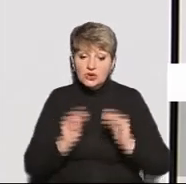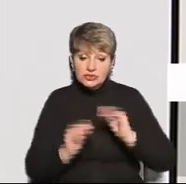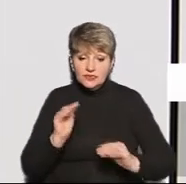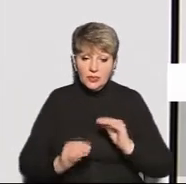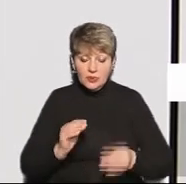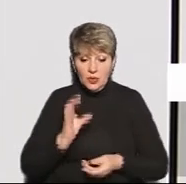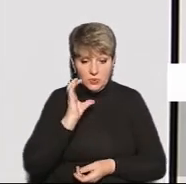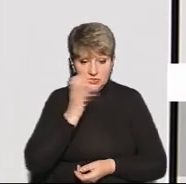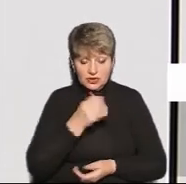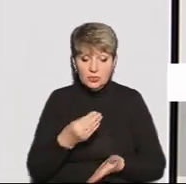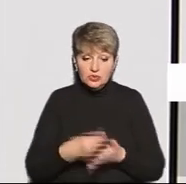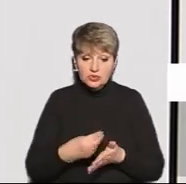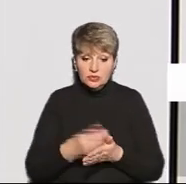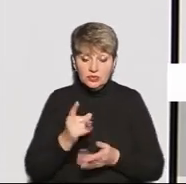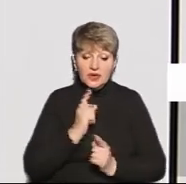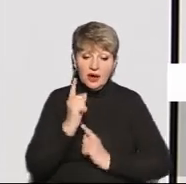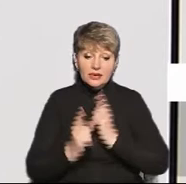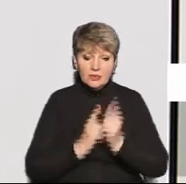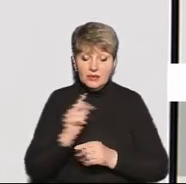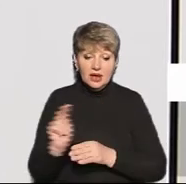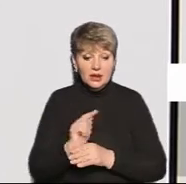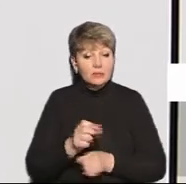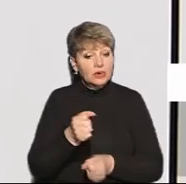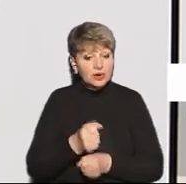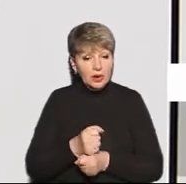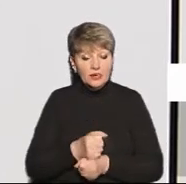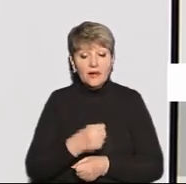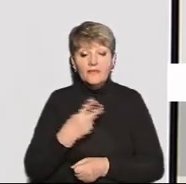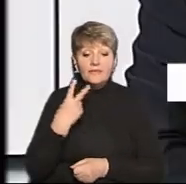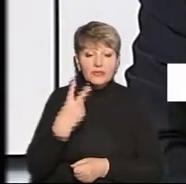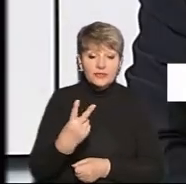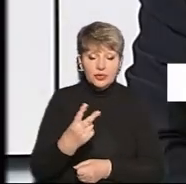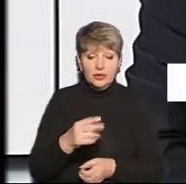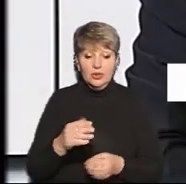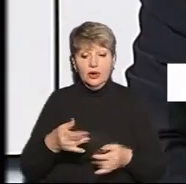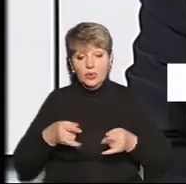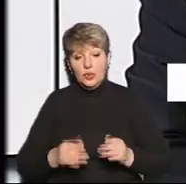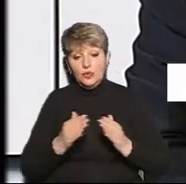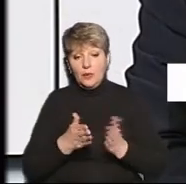серйозну суму на реконструкцію і ремонтні роботи в обох пологових будинках. Але